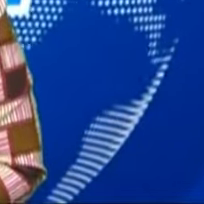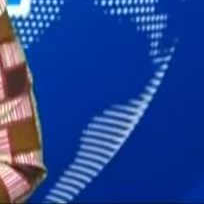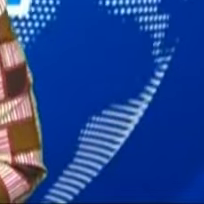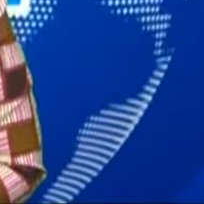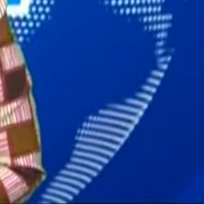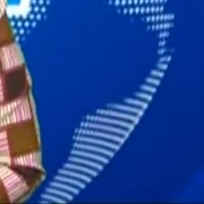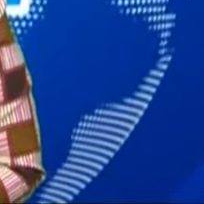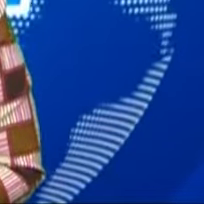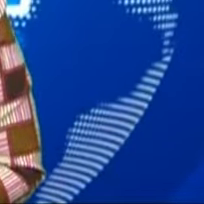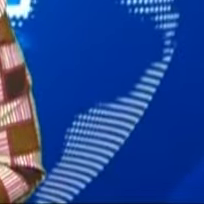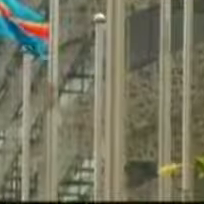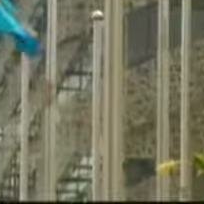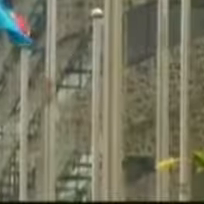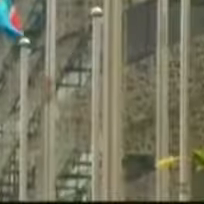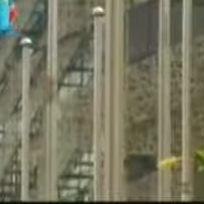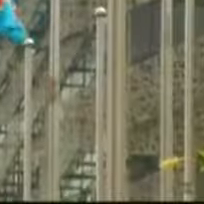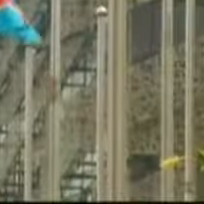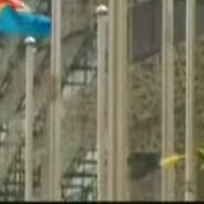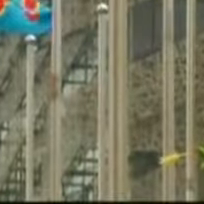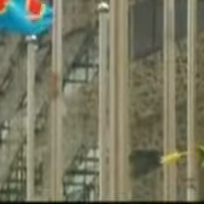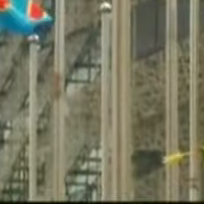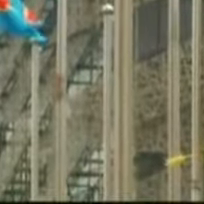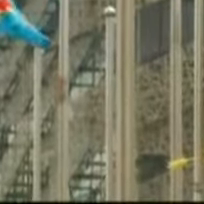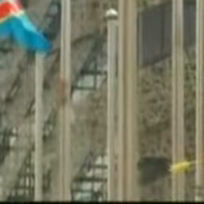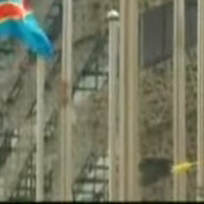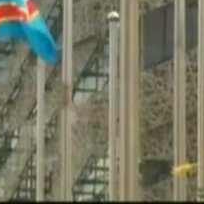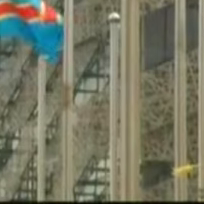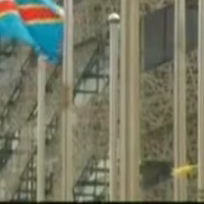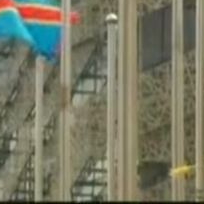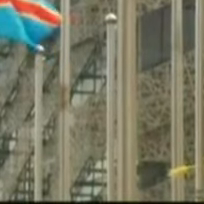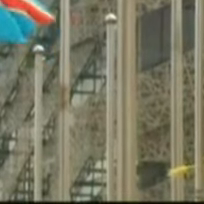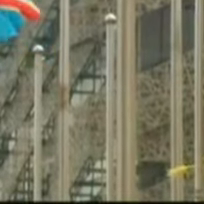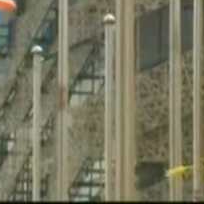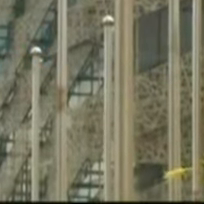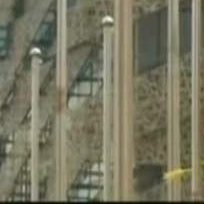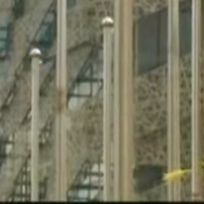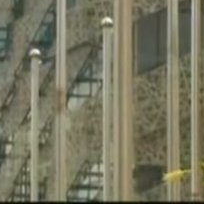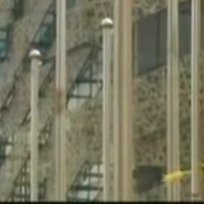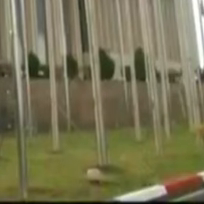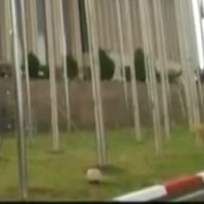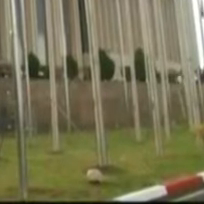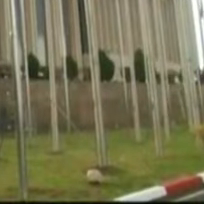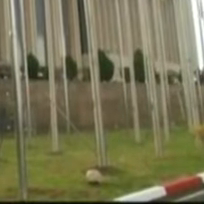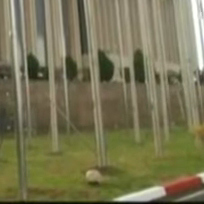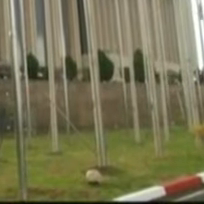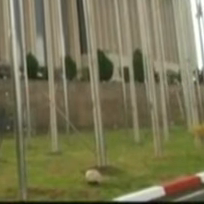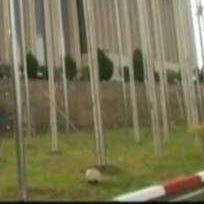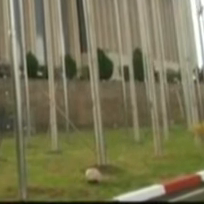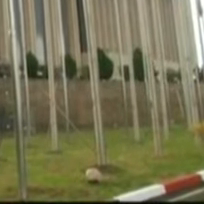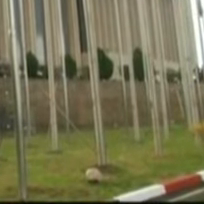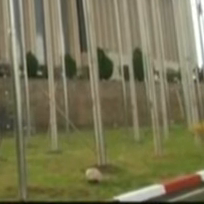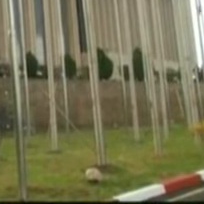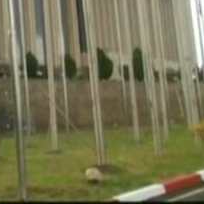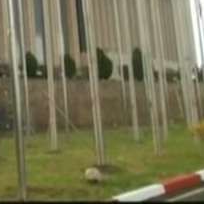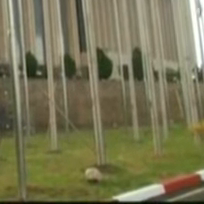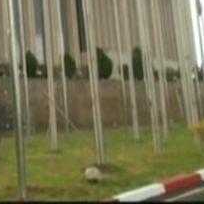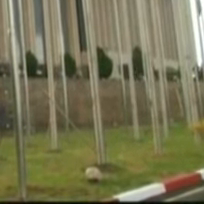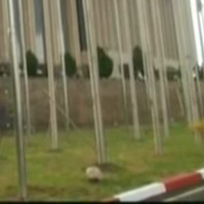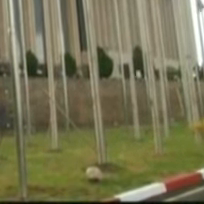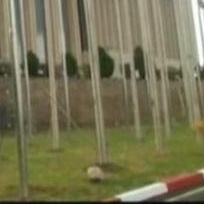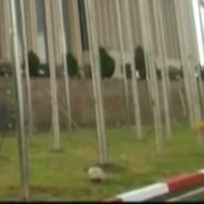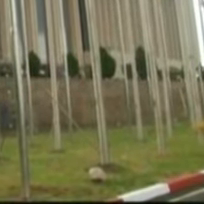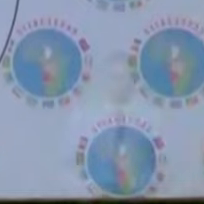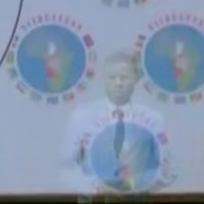samedi 9 mars 2024 à Malabo. Nous sommes au Guinée équatoriale. Félix-Antoine Tshisekedi